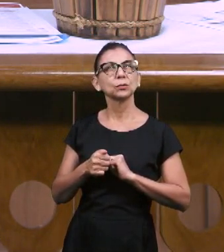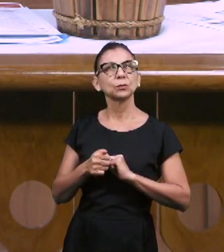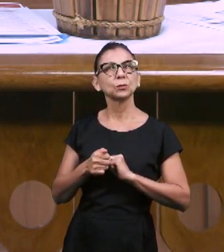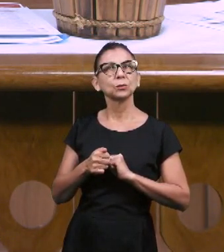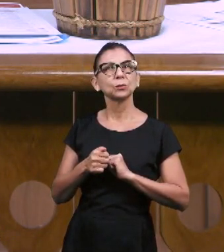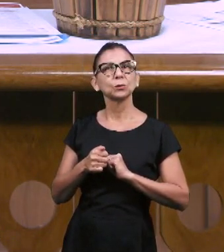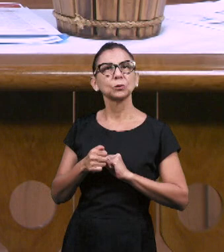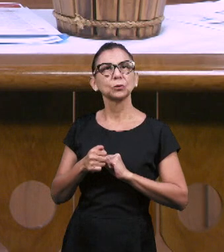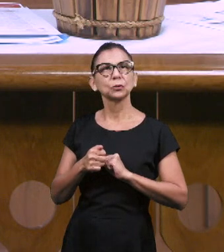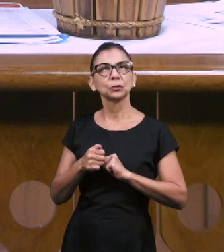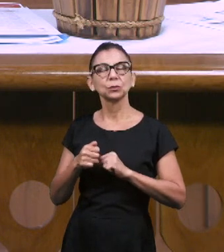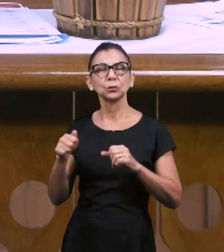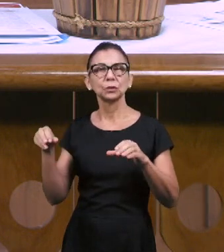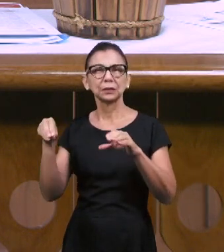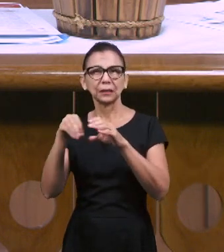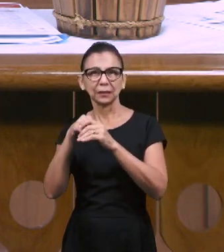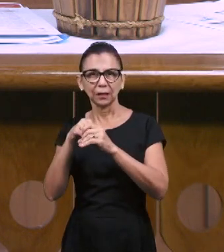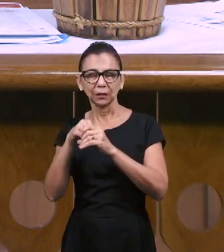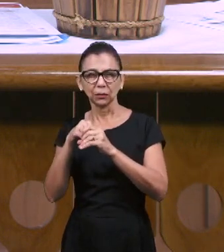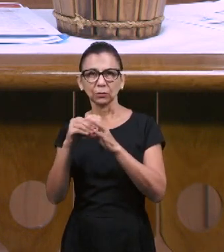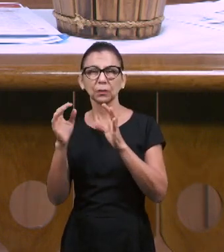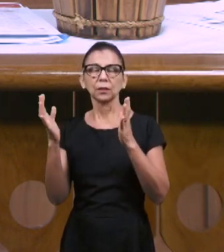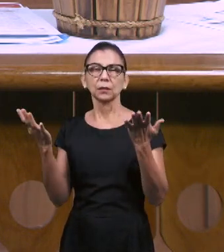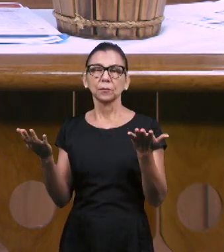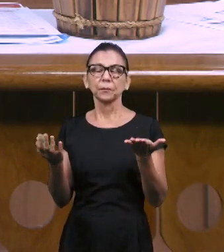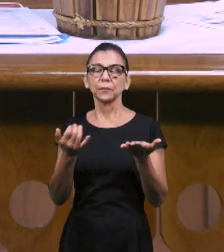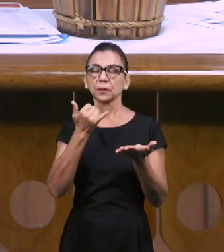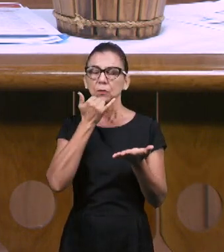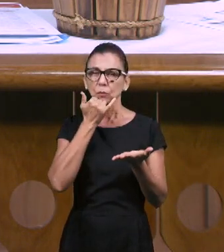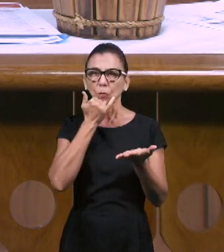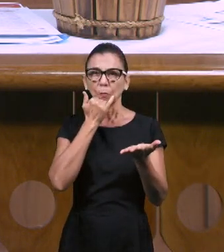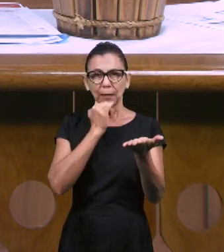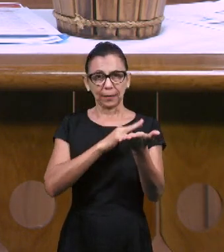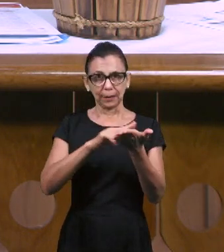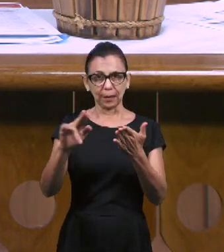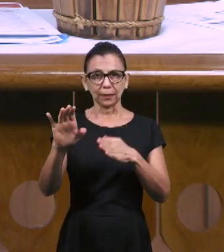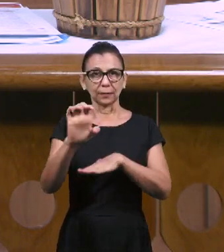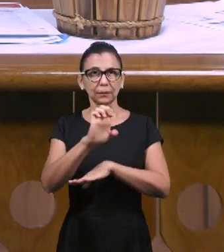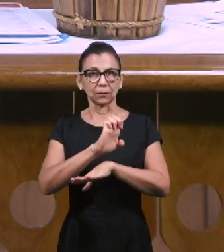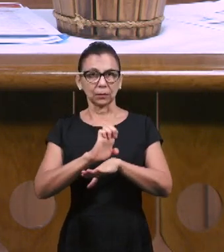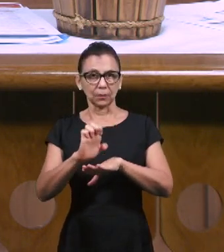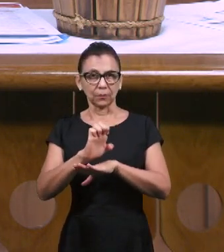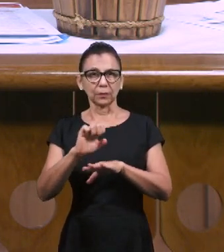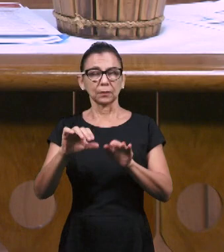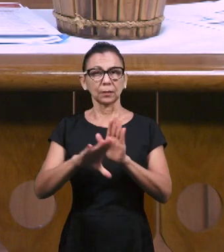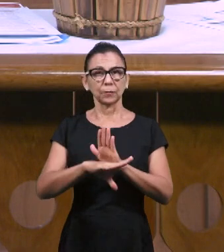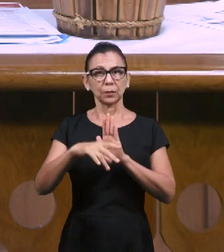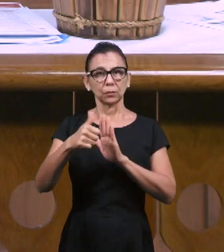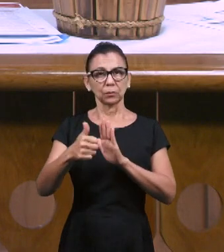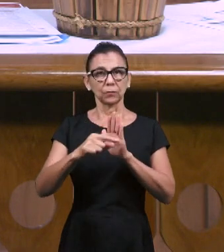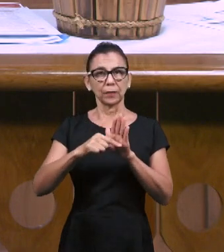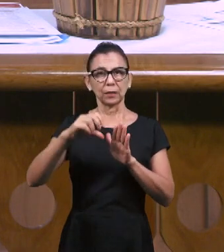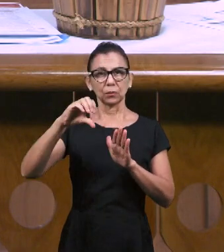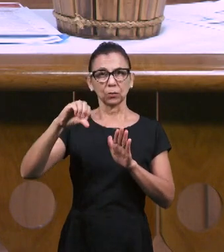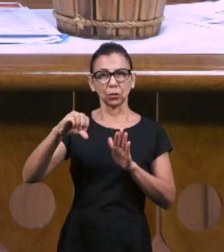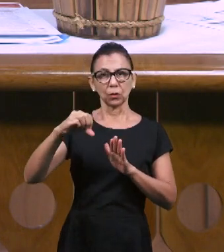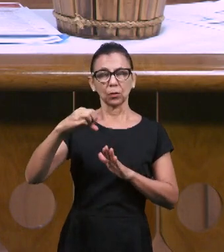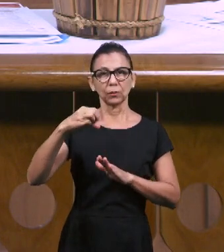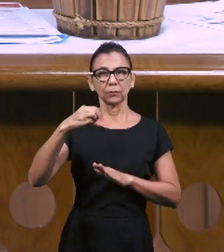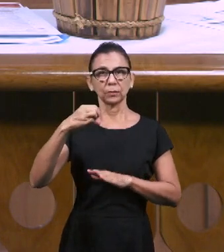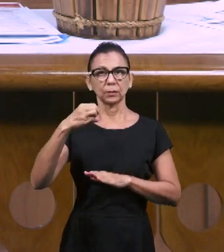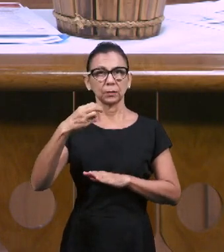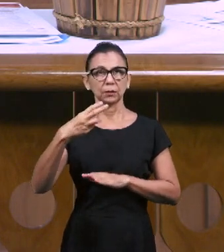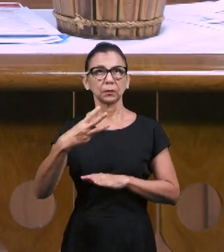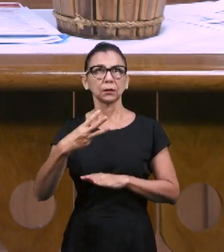dans la lettre aux Éphésiens, au chapitre 1, verset 9, chapitre 3, 3, 3, 4, 3,